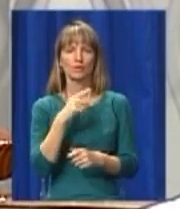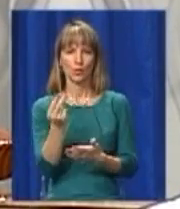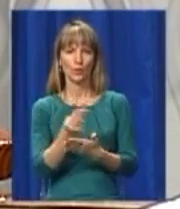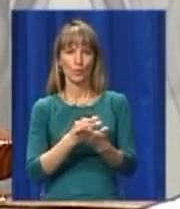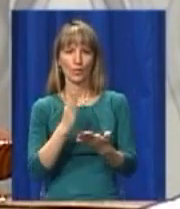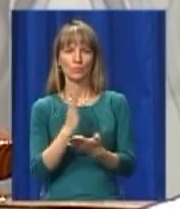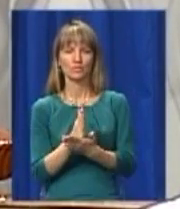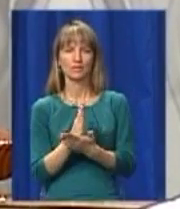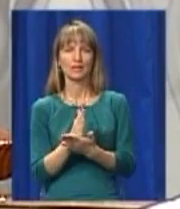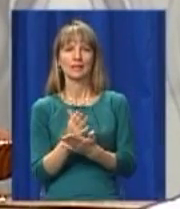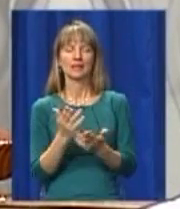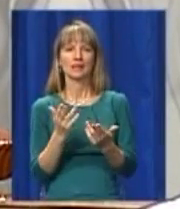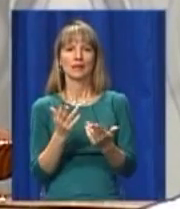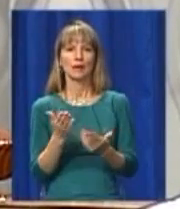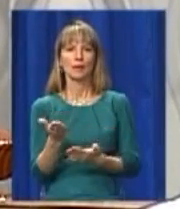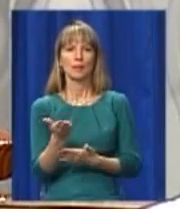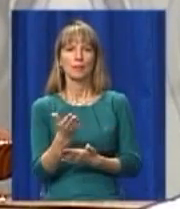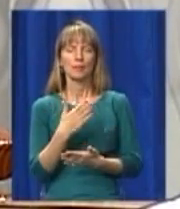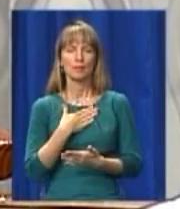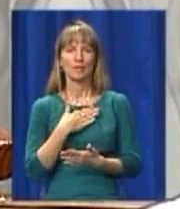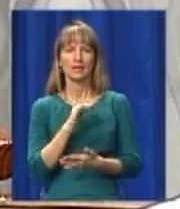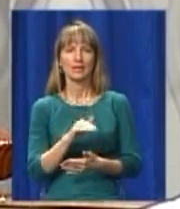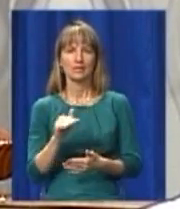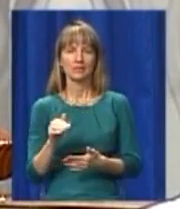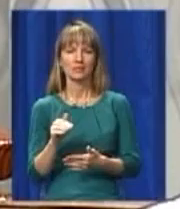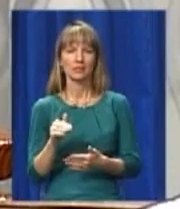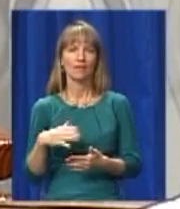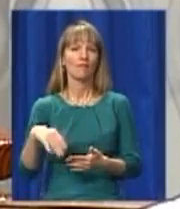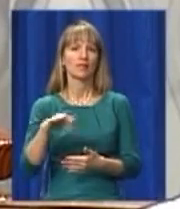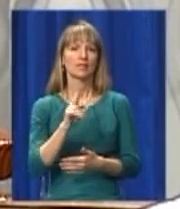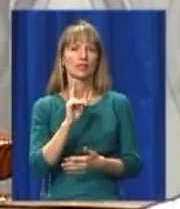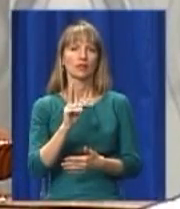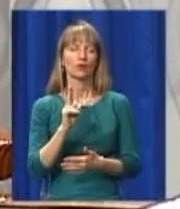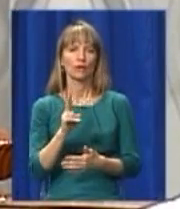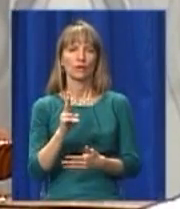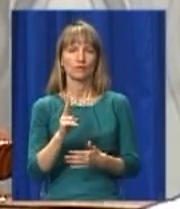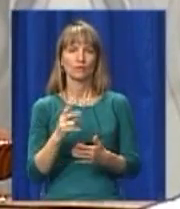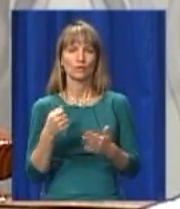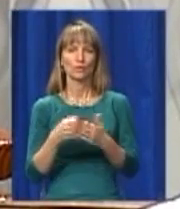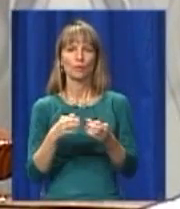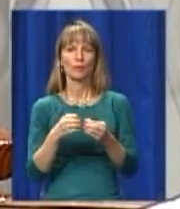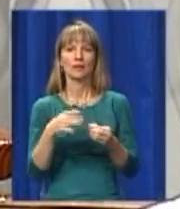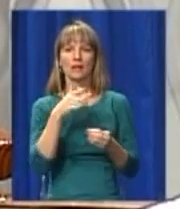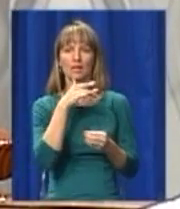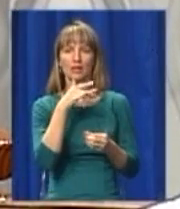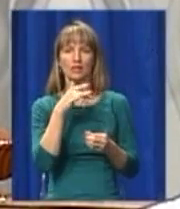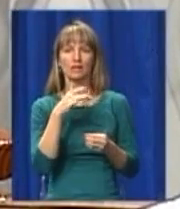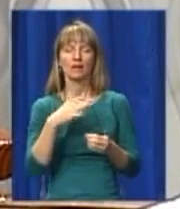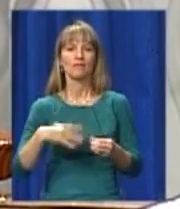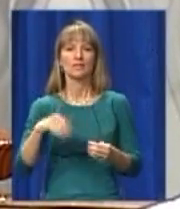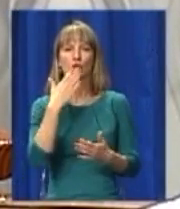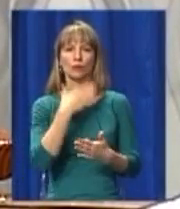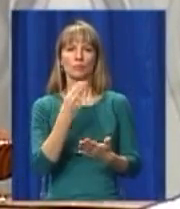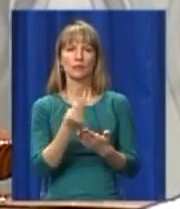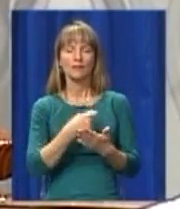Художниця? Это вообще, мы дети, вообще все люди, которым еще мне 13 лет, не обращайте на это внимание, мы все любим рисовать.